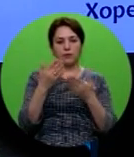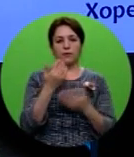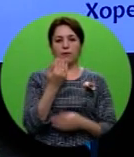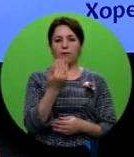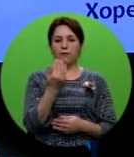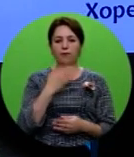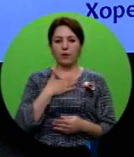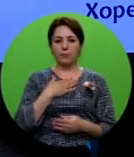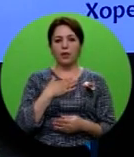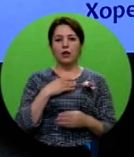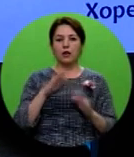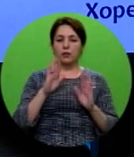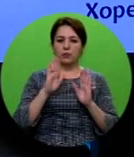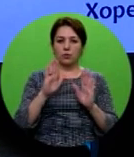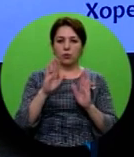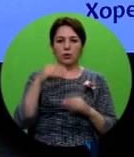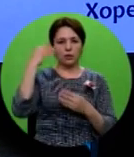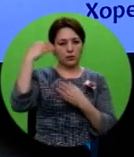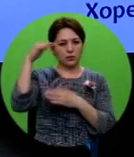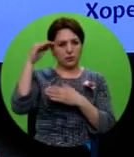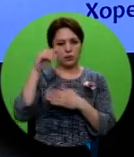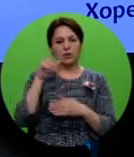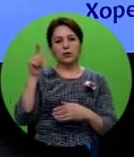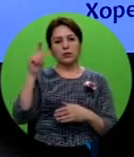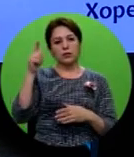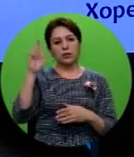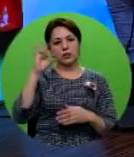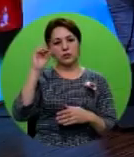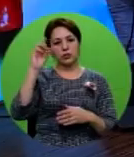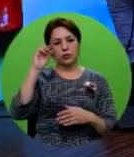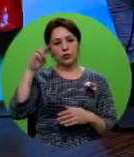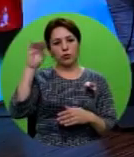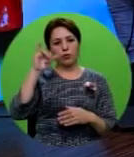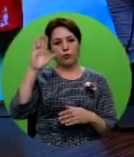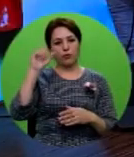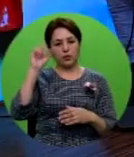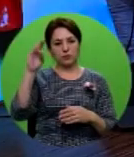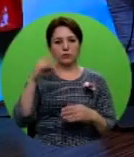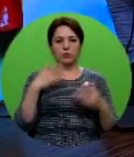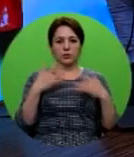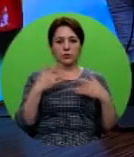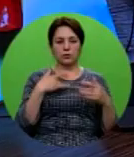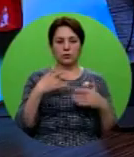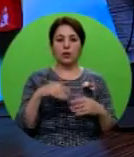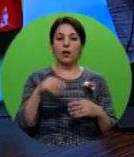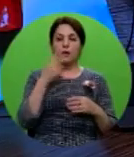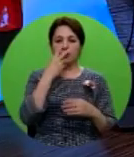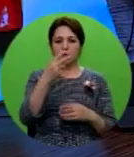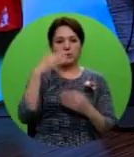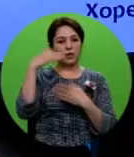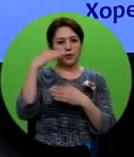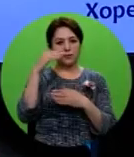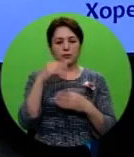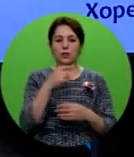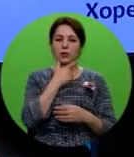них – хорезмскую, риштанскую и гиждуванскую. Посмотрите, ребята, на хорезмскую керамику, какая она